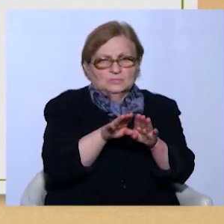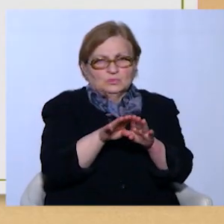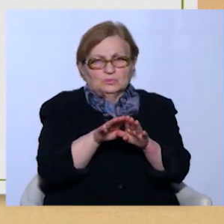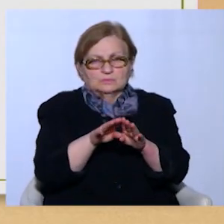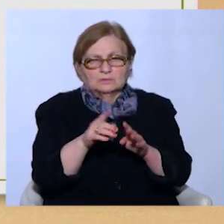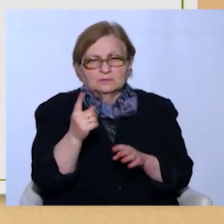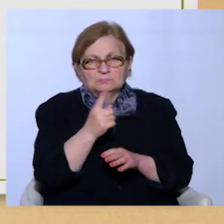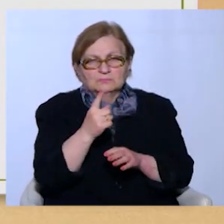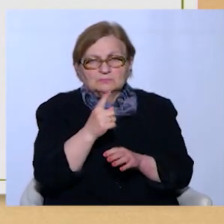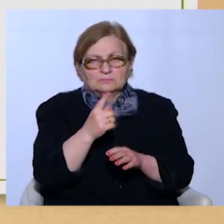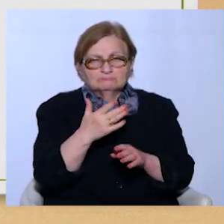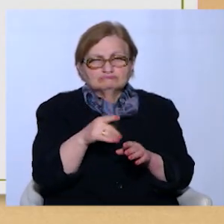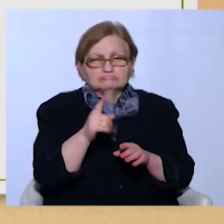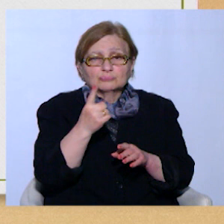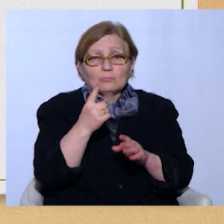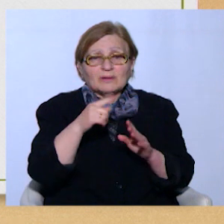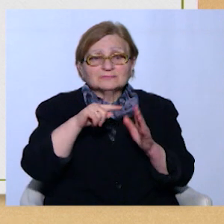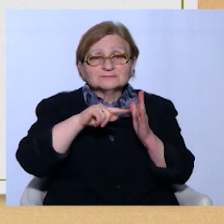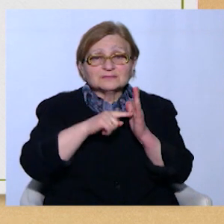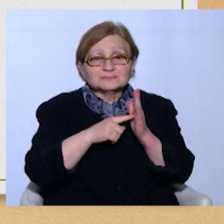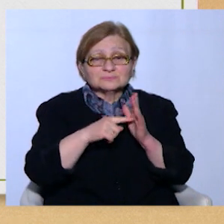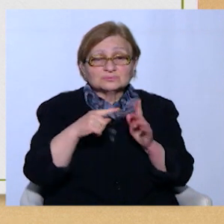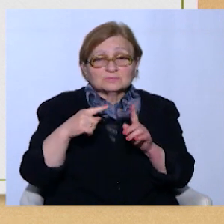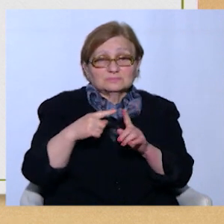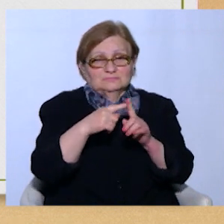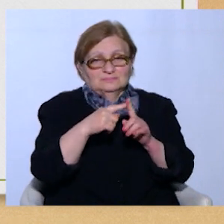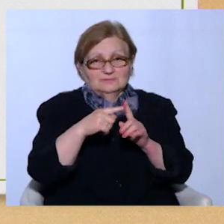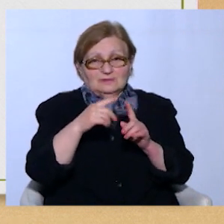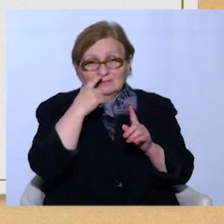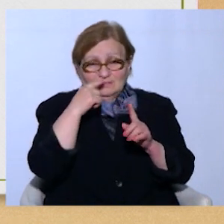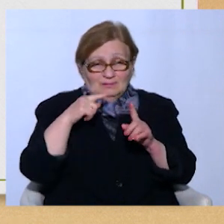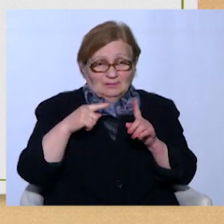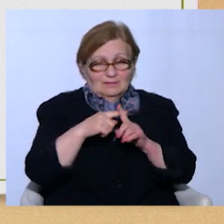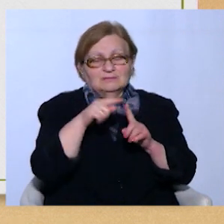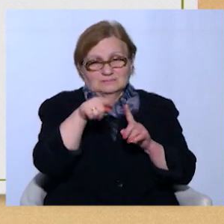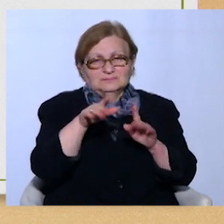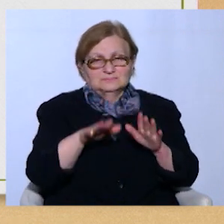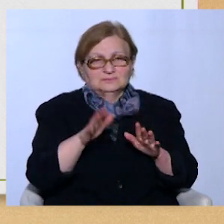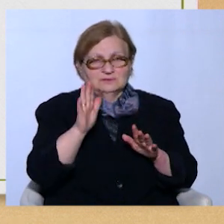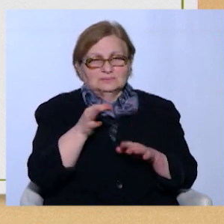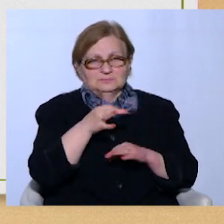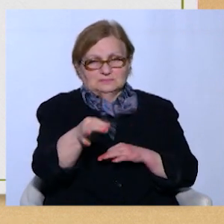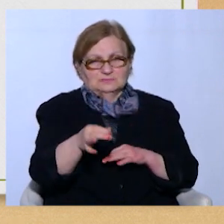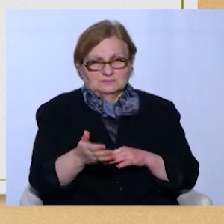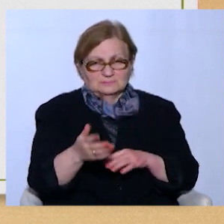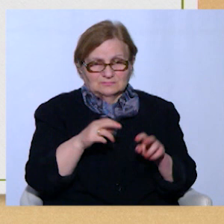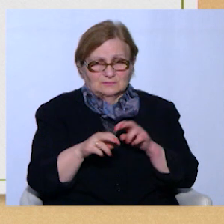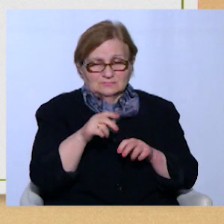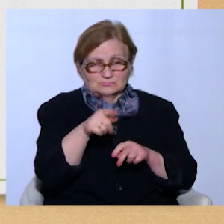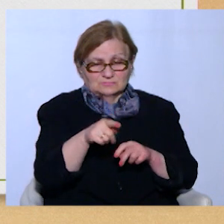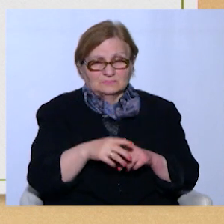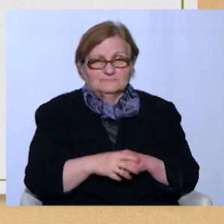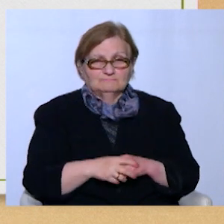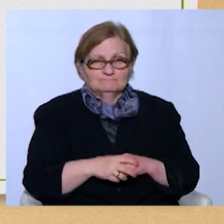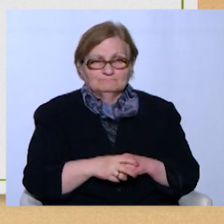და პირველად რომელ წერტილშიც შეეხება, ის იქნება პასუხი, საბოლოო საძებნი